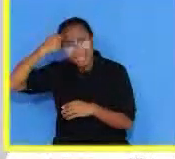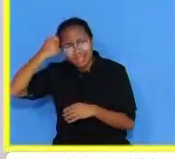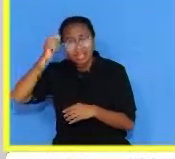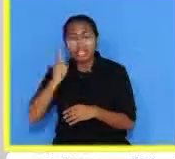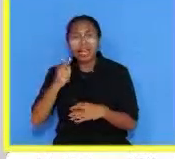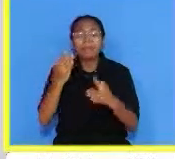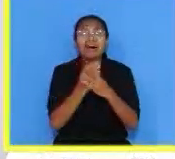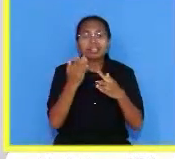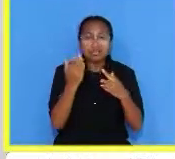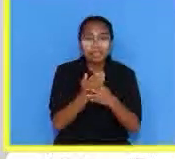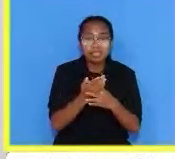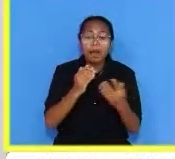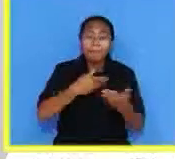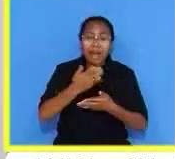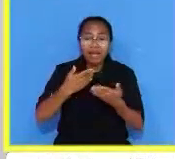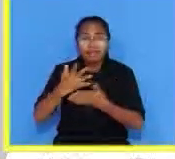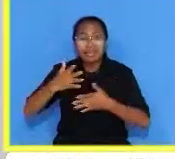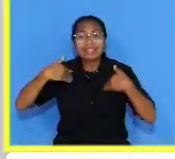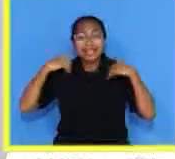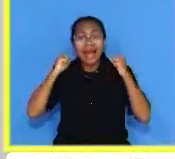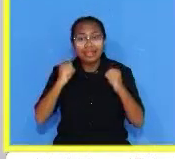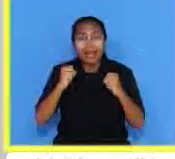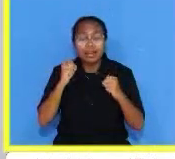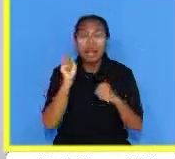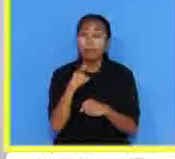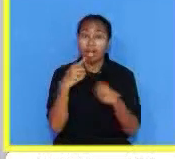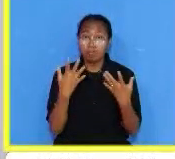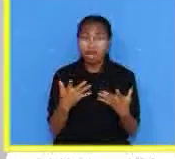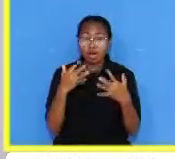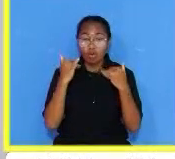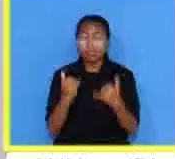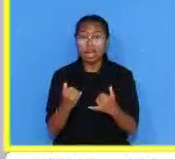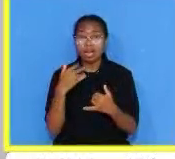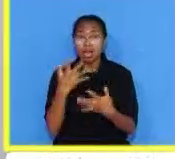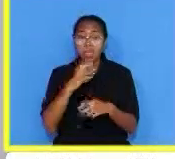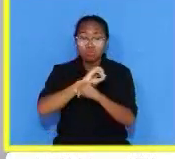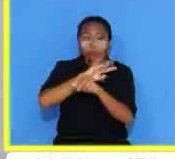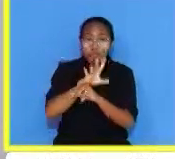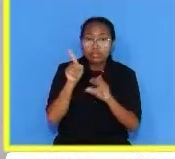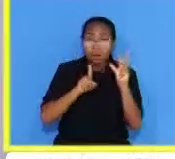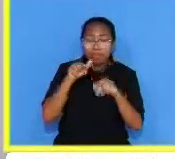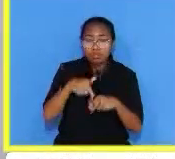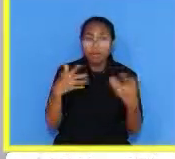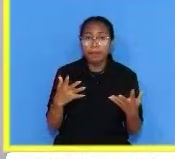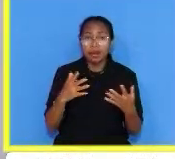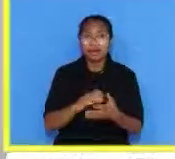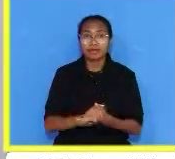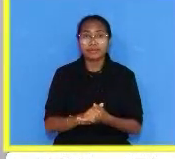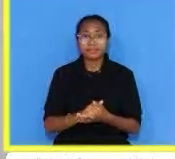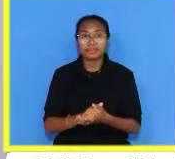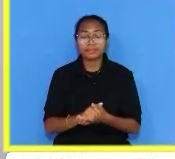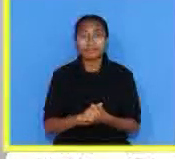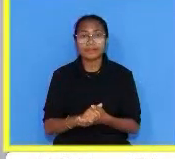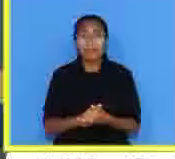ketika mengakses pelayanan kesehatan. Nah, bagaimana dengan ketika situasi pandemi begini? Iya.